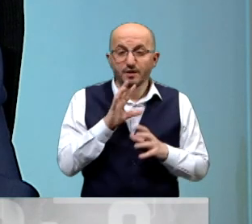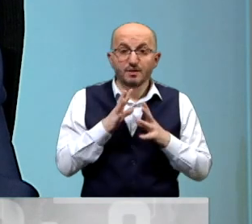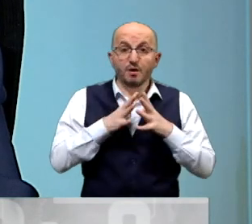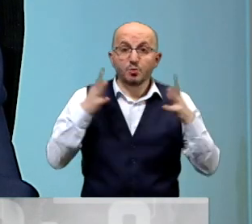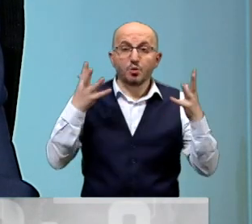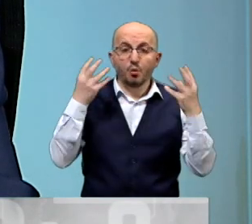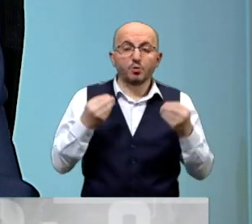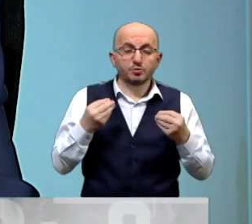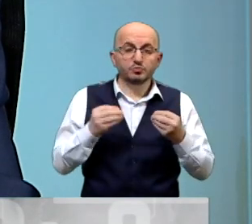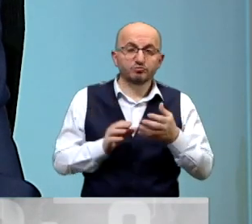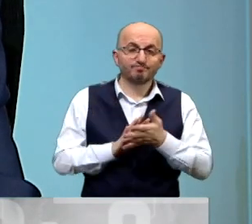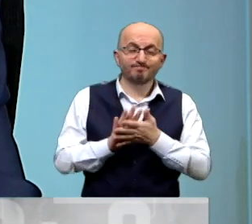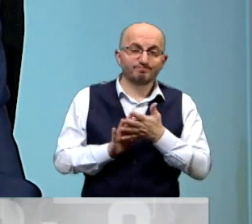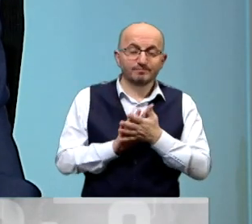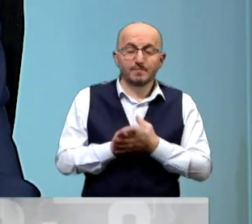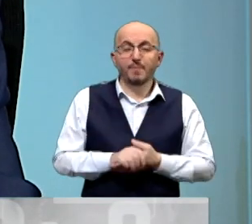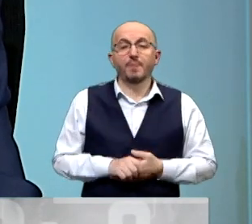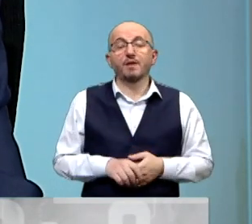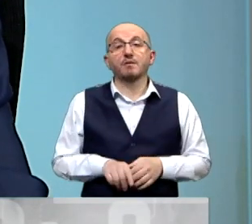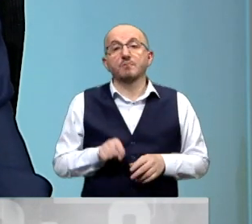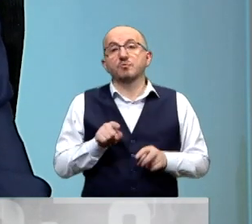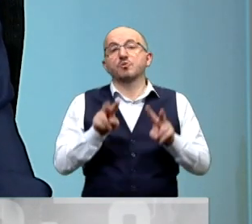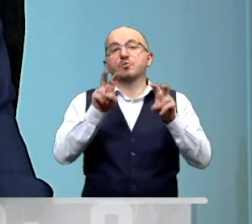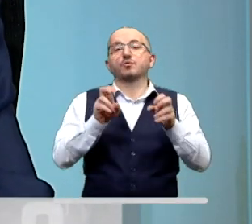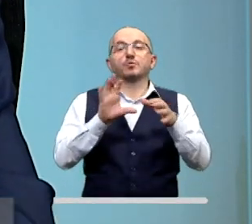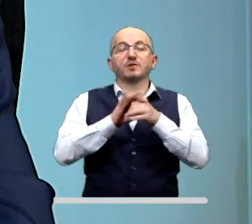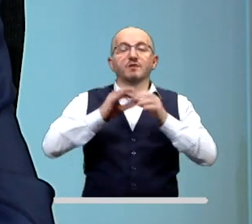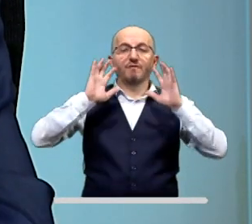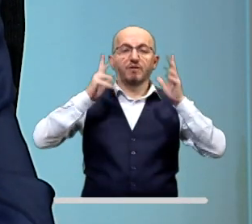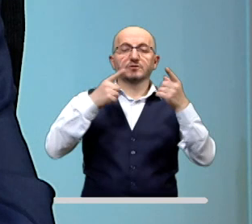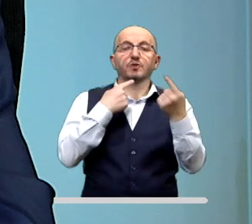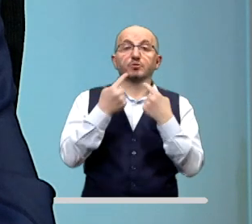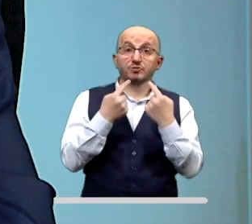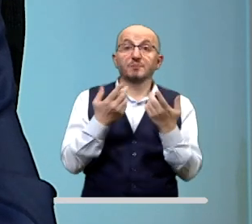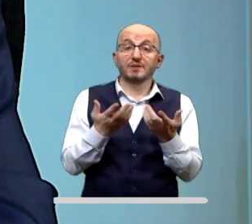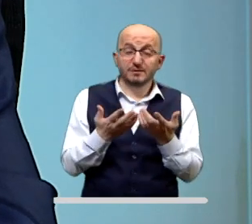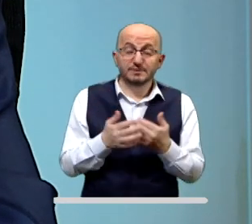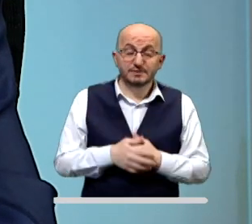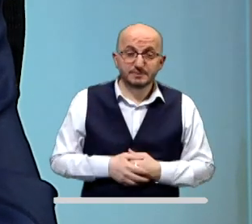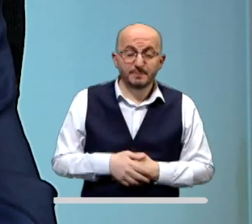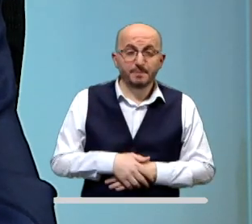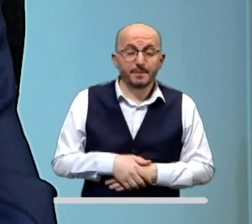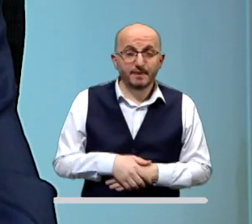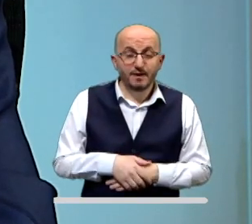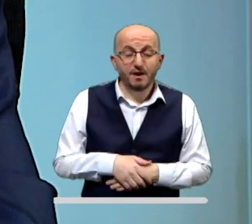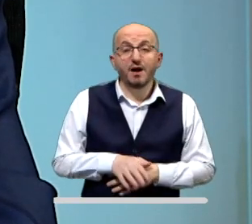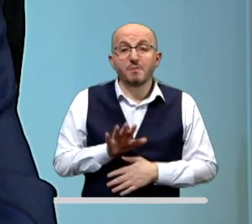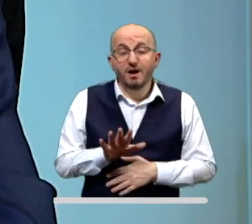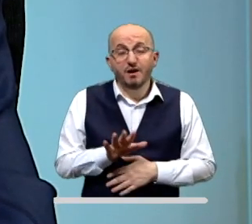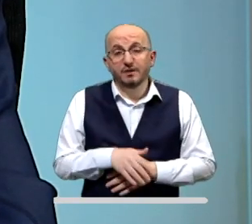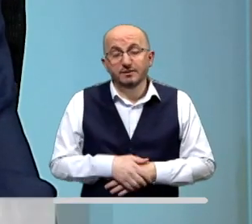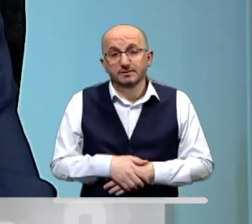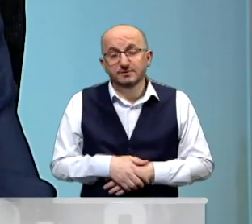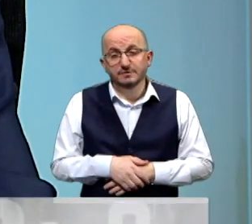olduğunu işaret ediyor mutlaka Yani bu konuyla ilgili fazla konuşabiliriz epeyce konuyu genişletebiliriz ama